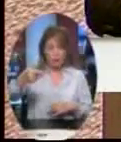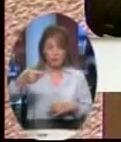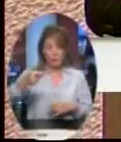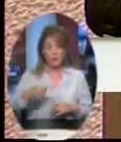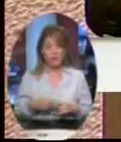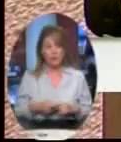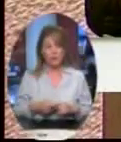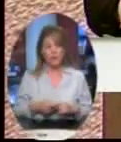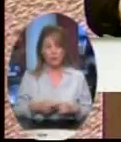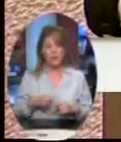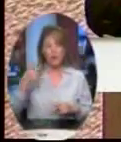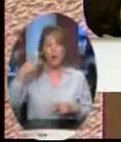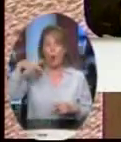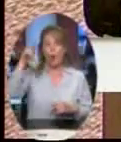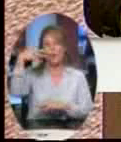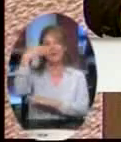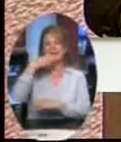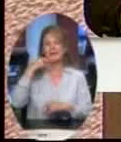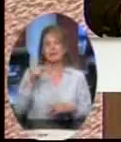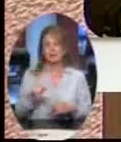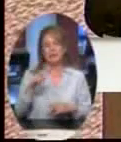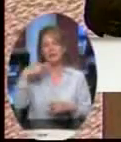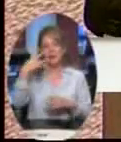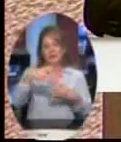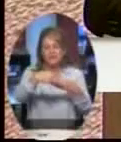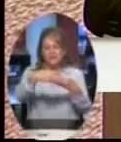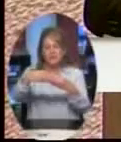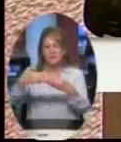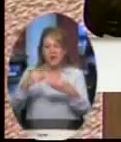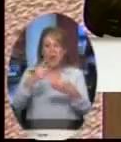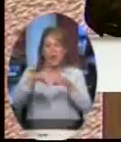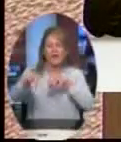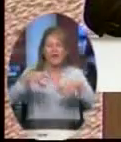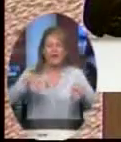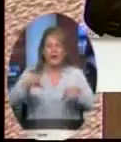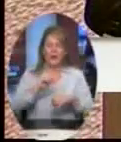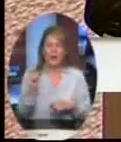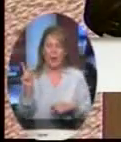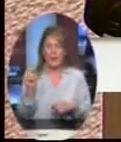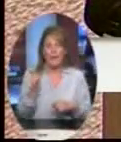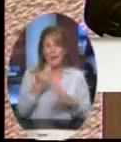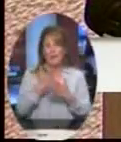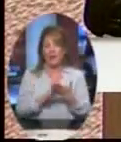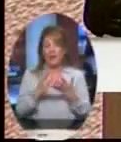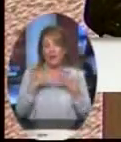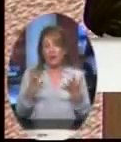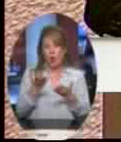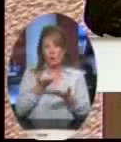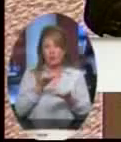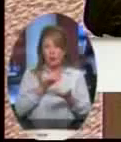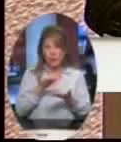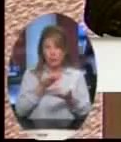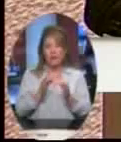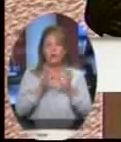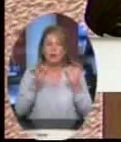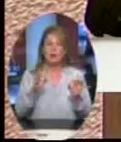רוב מדינת ישראל תהיה מאושקלת תחת אשכולות, וחלק גדול מהשירותים הם יתחילו להיות